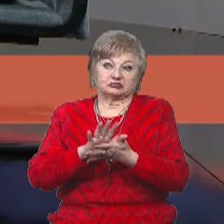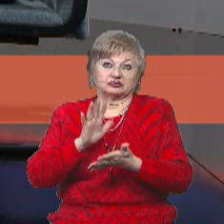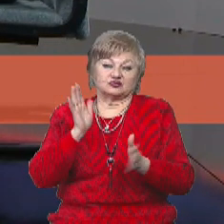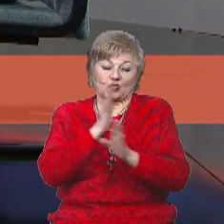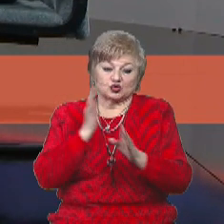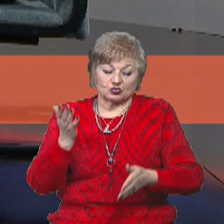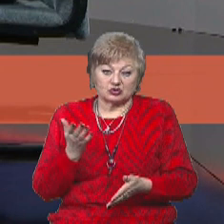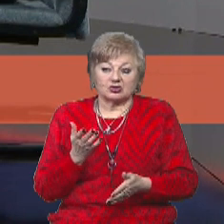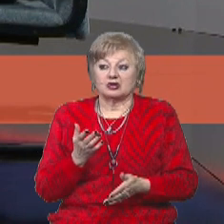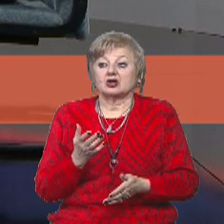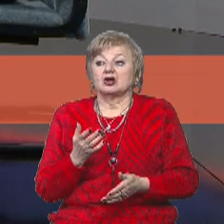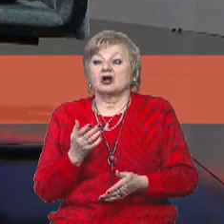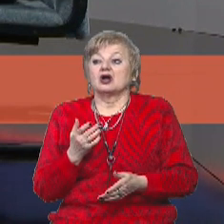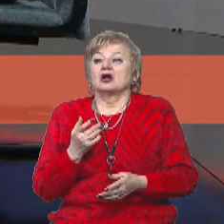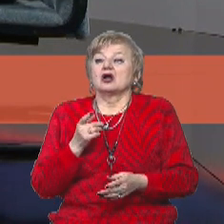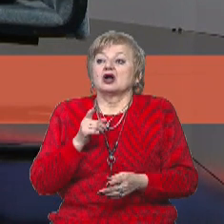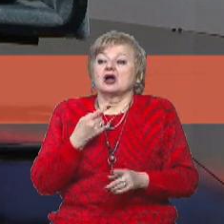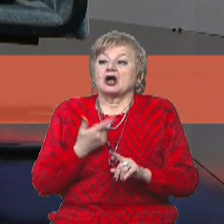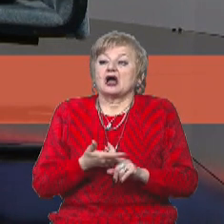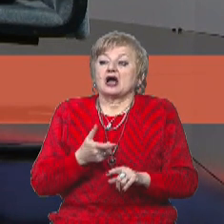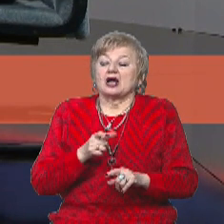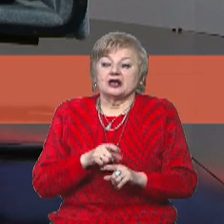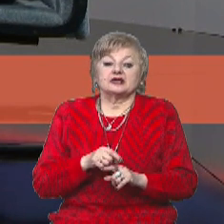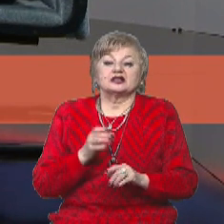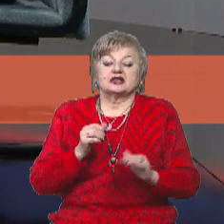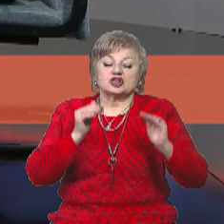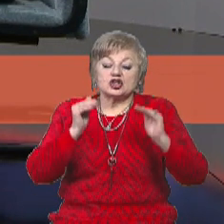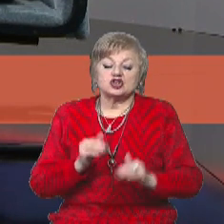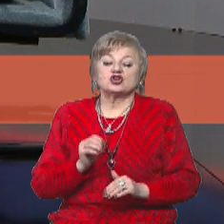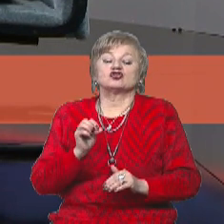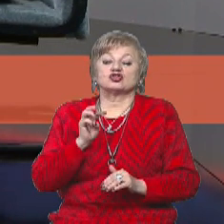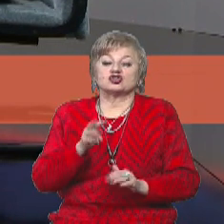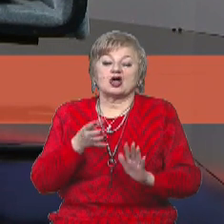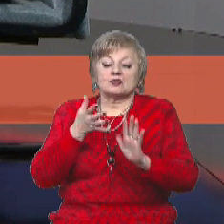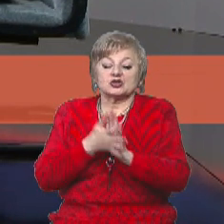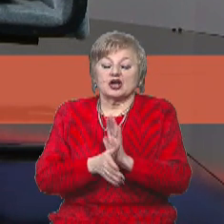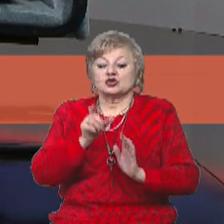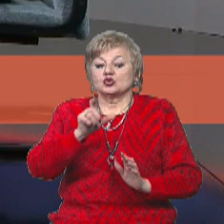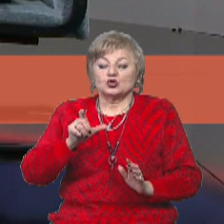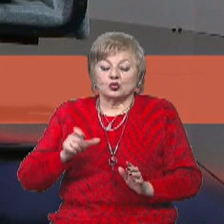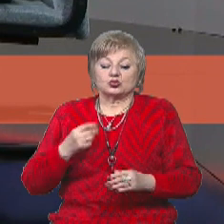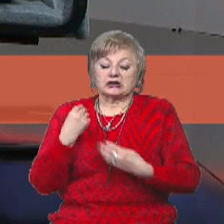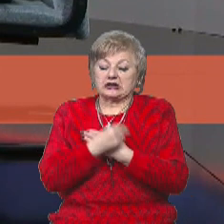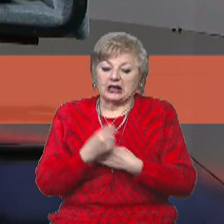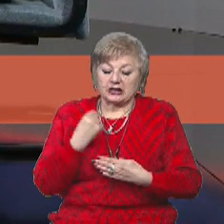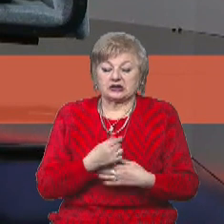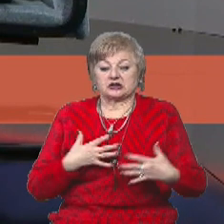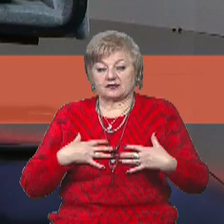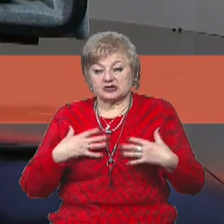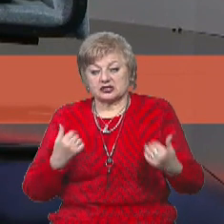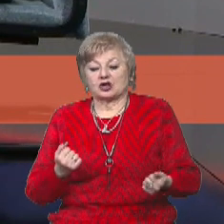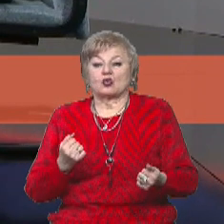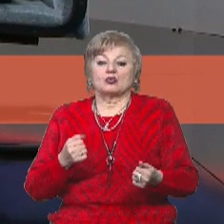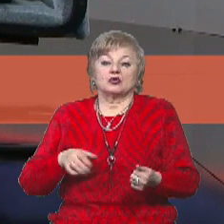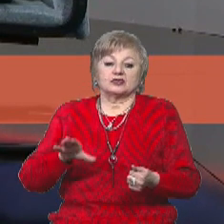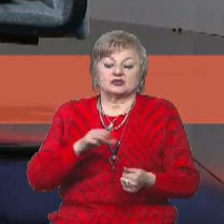набагато нижчі, ніж ті втрати, які несуть люди на там лікування, здоров'я,